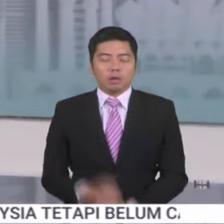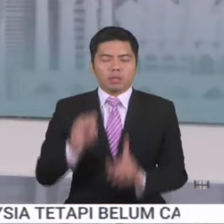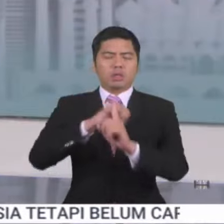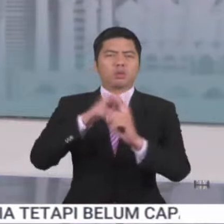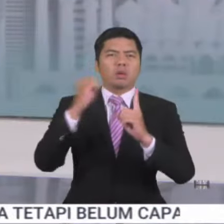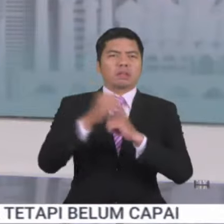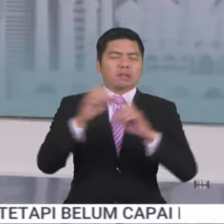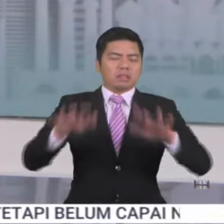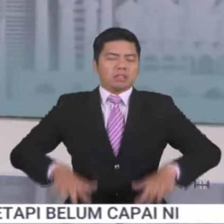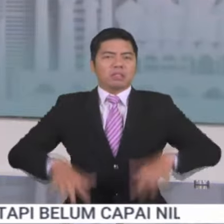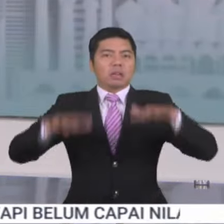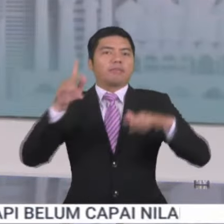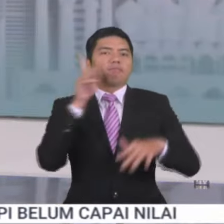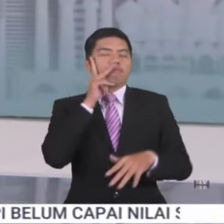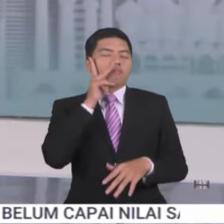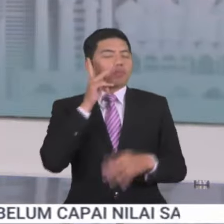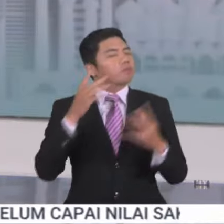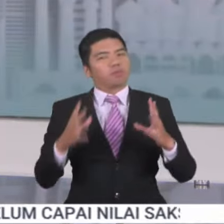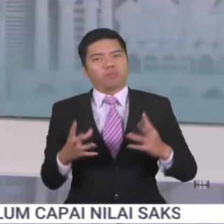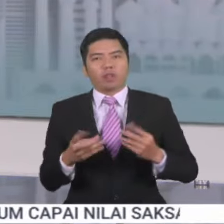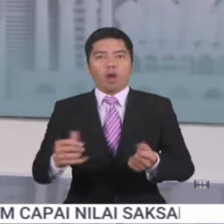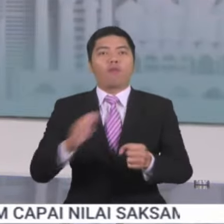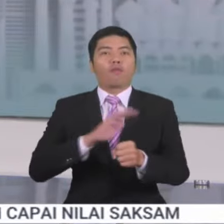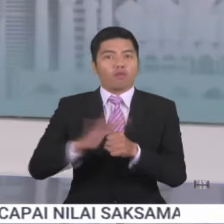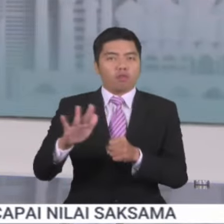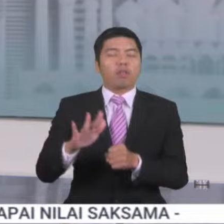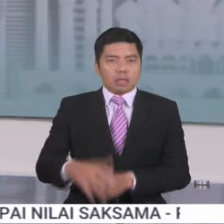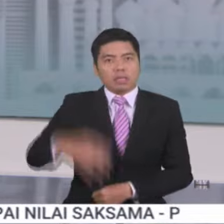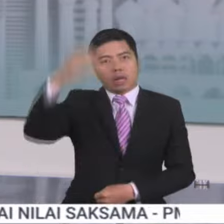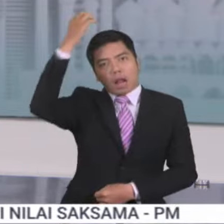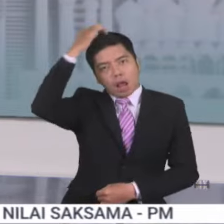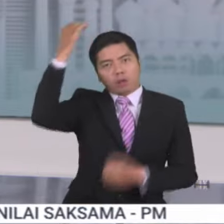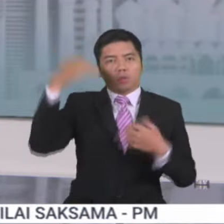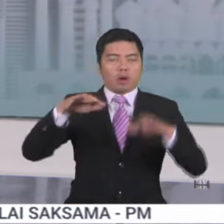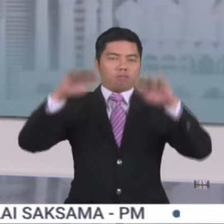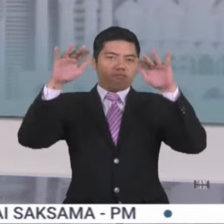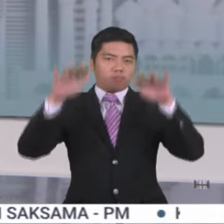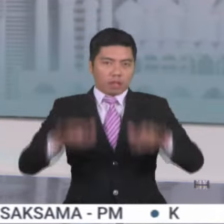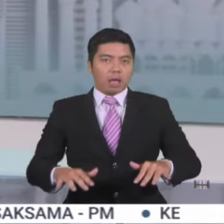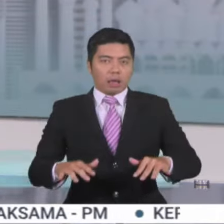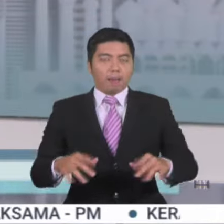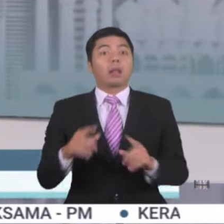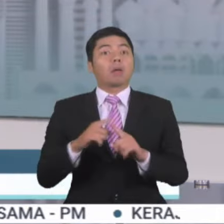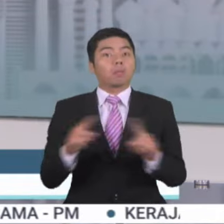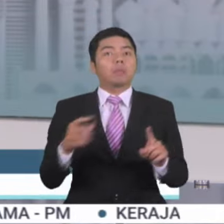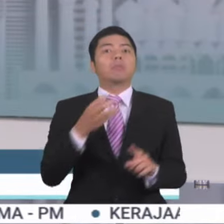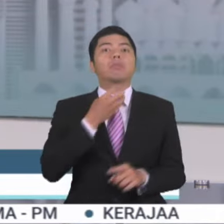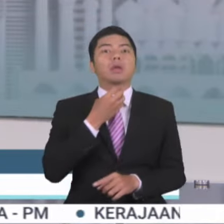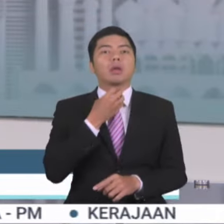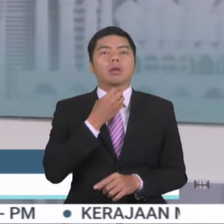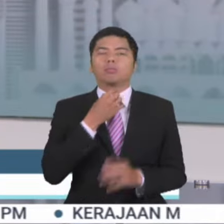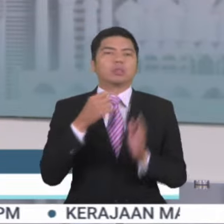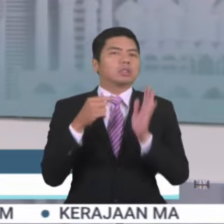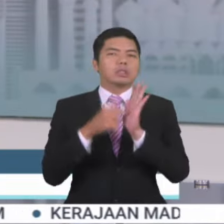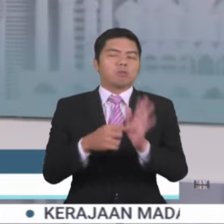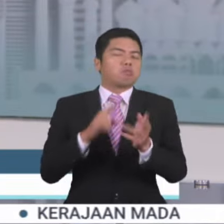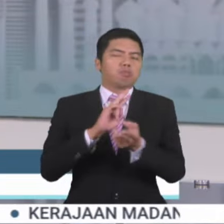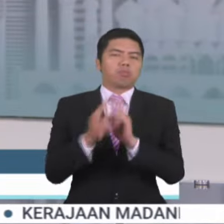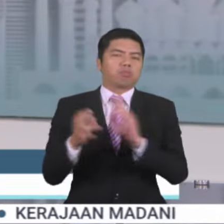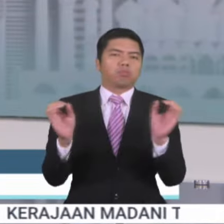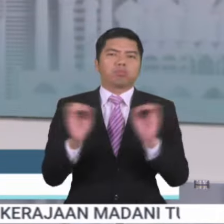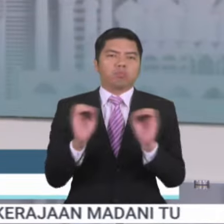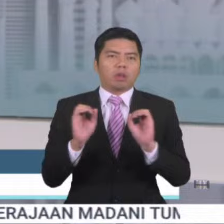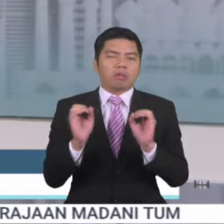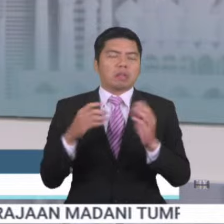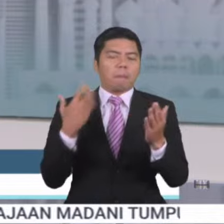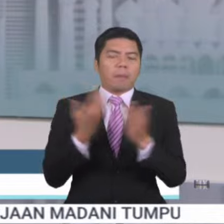Keadaan banjir di Kedah pulih sepenuhnya. Selangor mencatatkan penurunan manakala situasi di Perak tidak menunjukkan sebarang